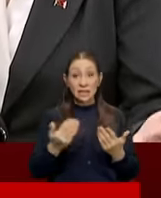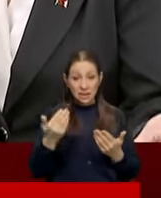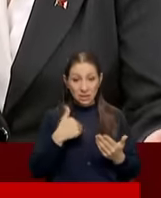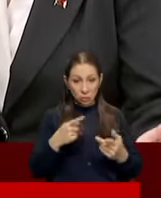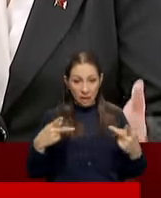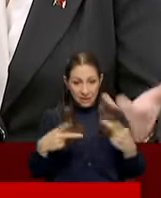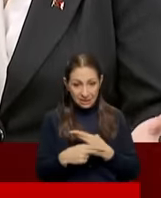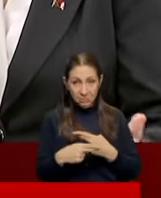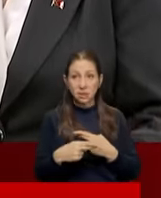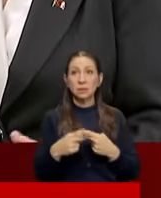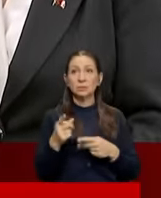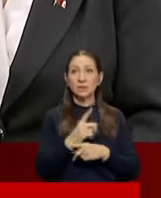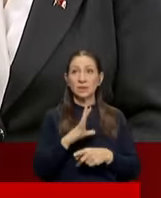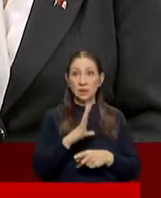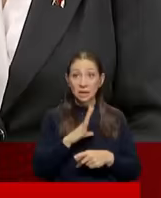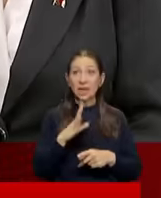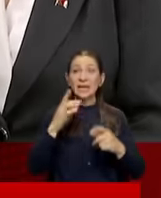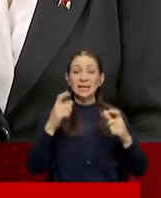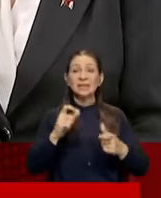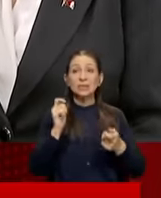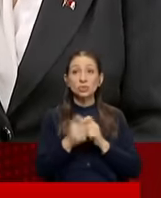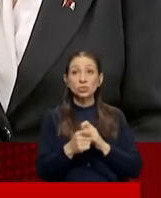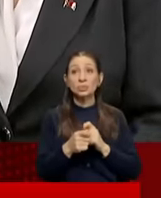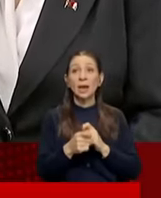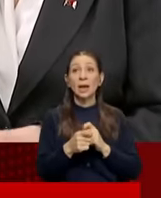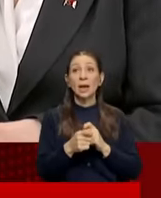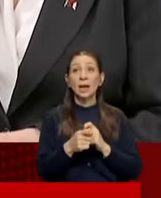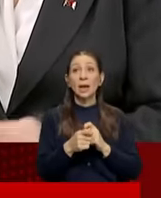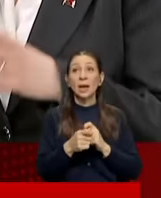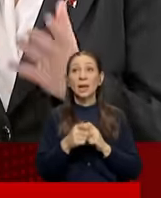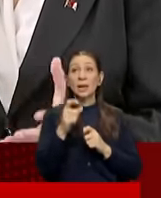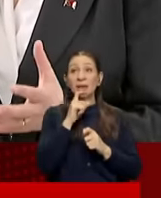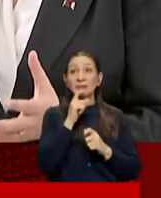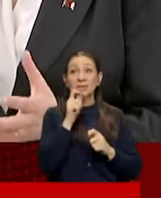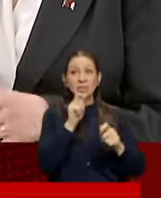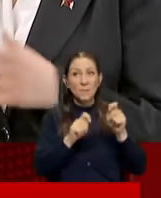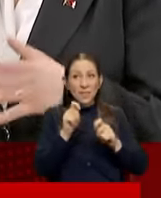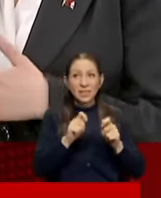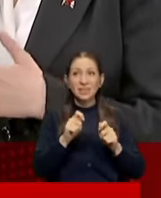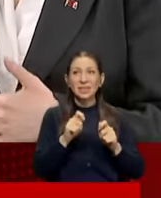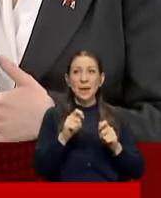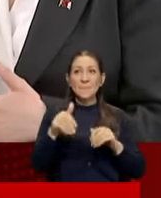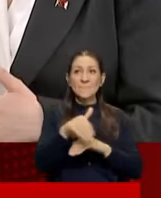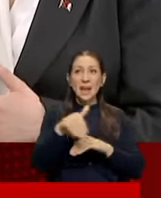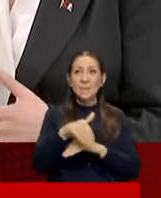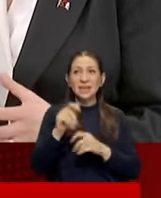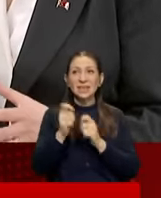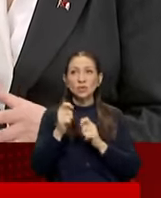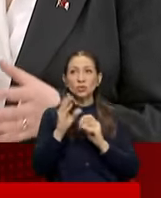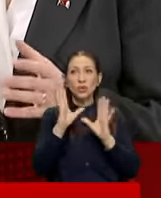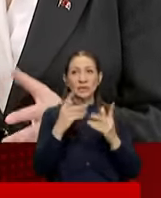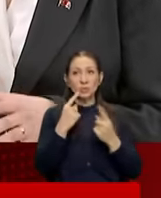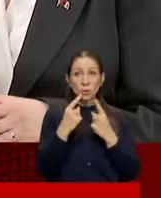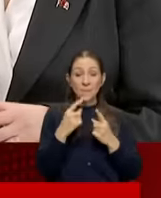Bunlar kesilir mi kaygısı vardı kentsel dönüşümde ise Eee işte yanlış uygulamalar Mahalle mahalle değişiyor onu çok